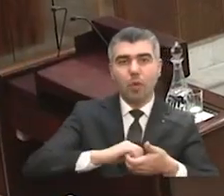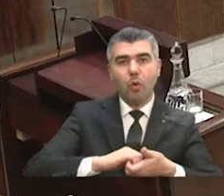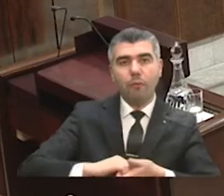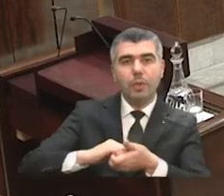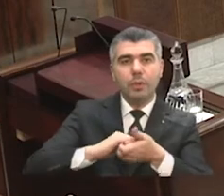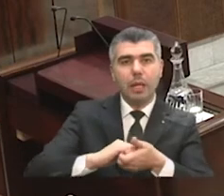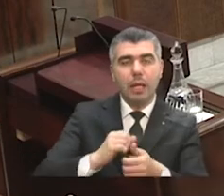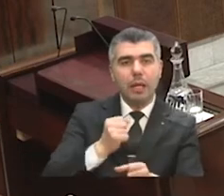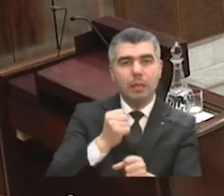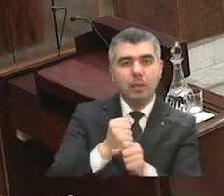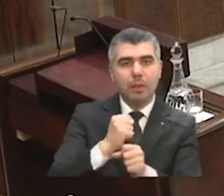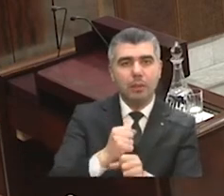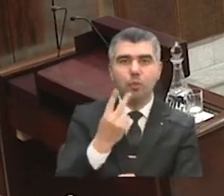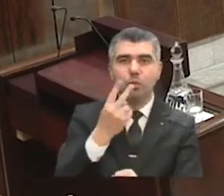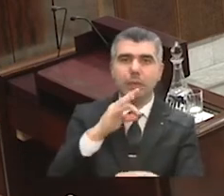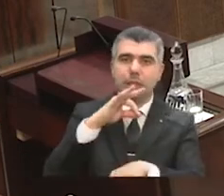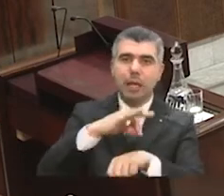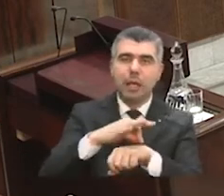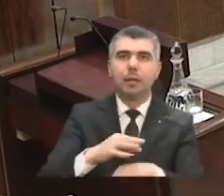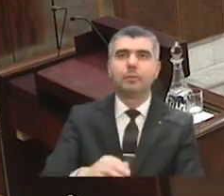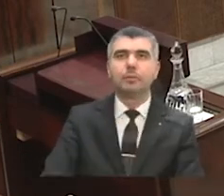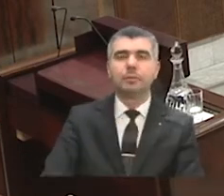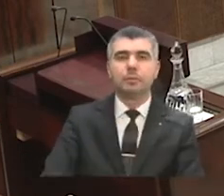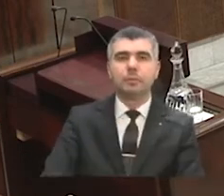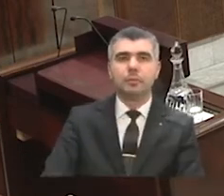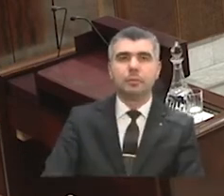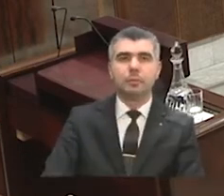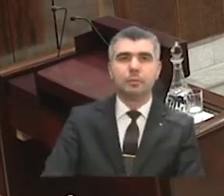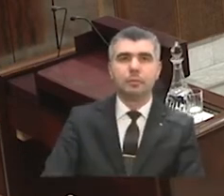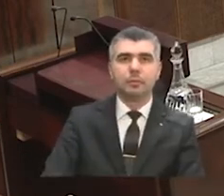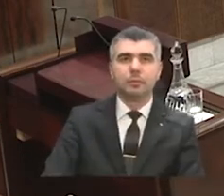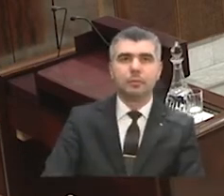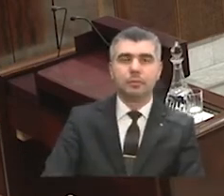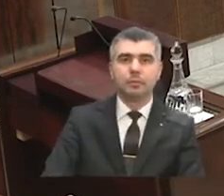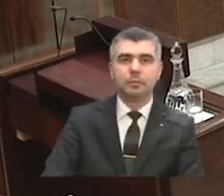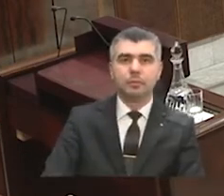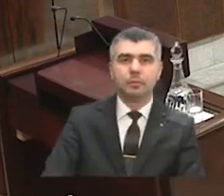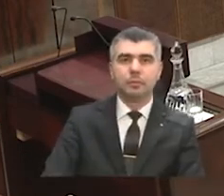international. La parole est à la CDT.